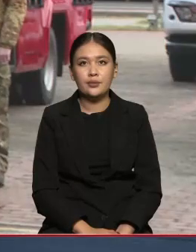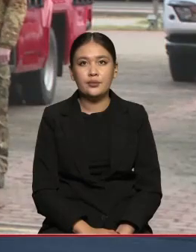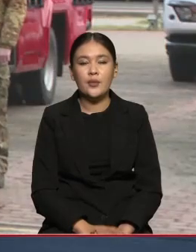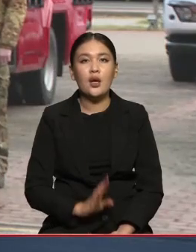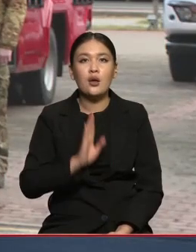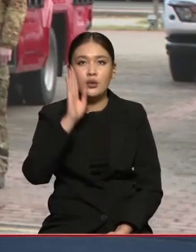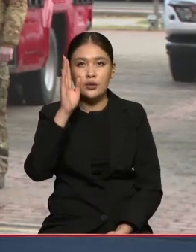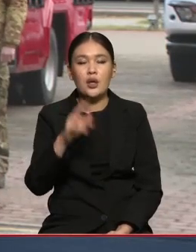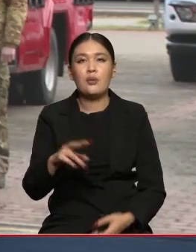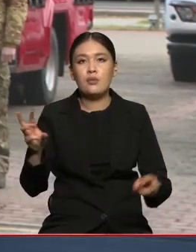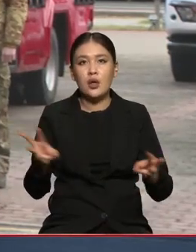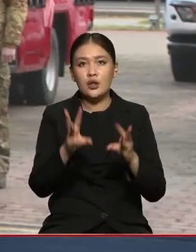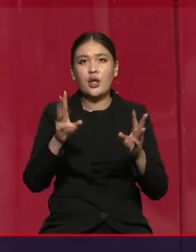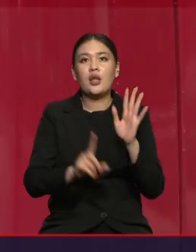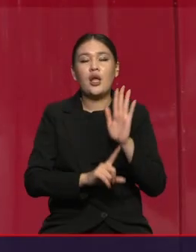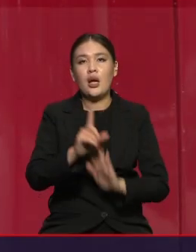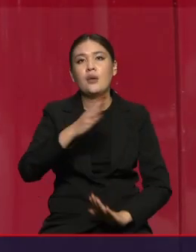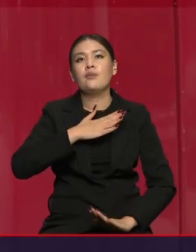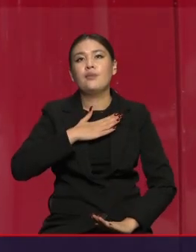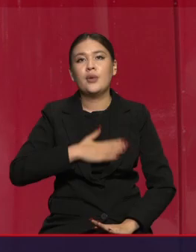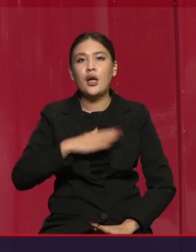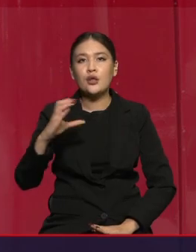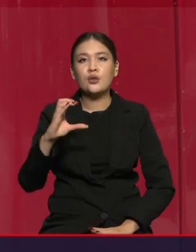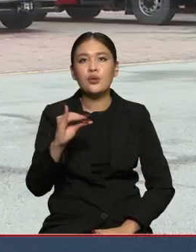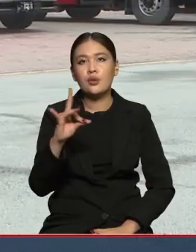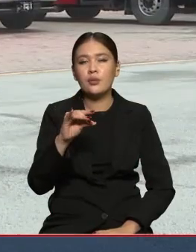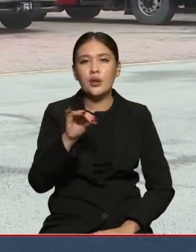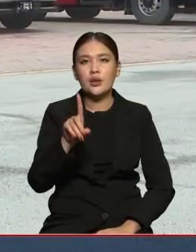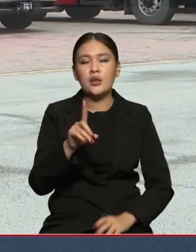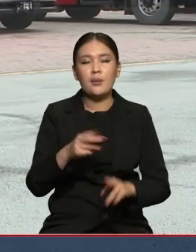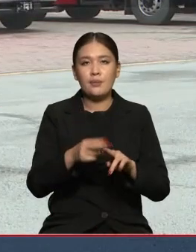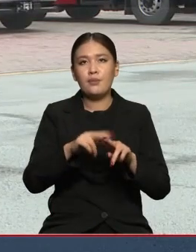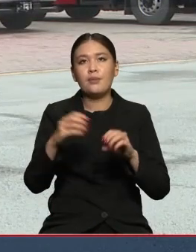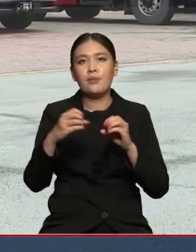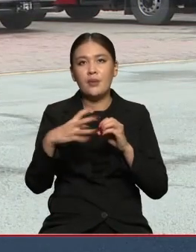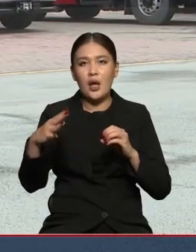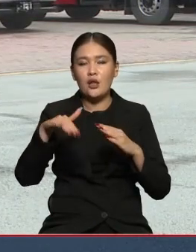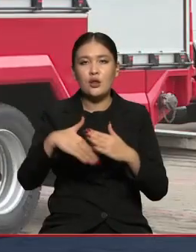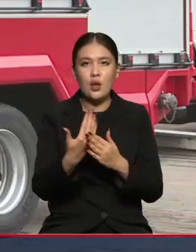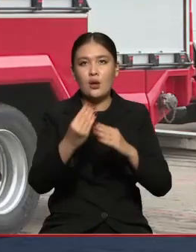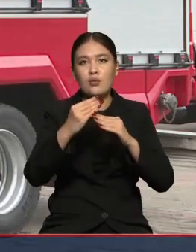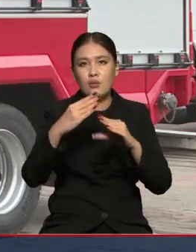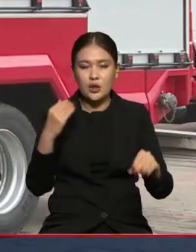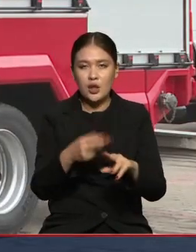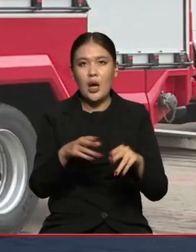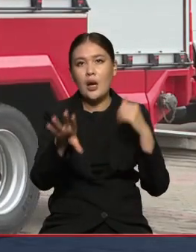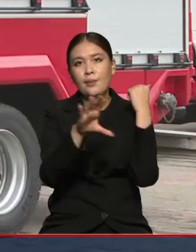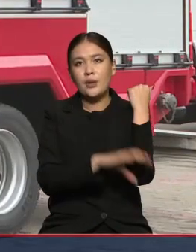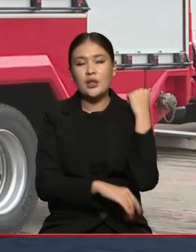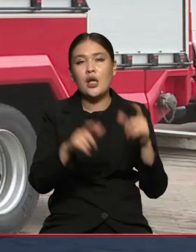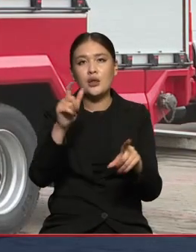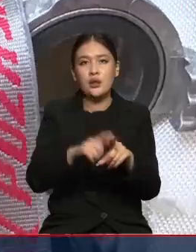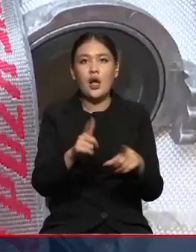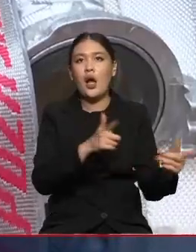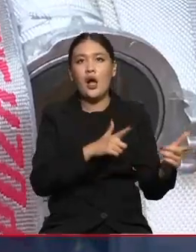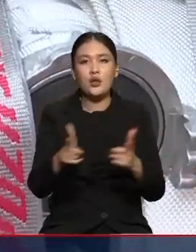Утро столичных пожарных началось с приятного сюрприза. Их часть пополнили 15 новеньких спецмашин. Каждая оснащена по последнему слову и готова